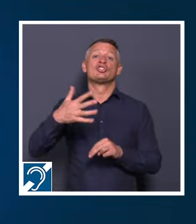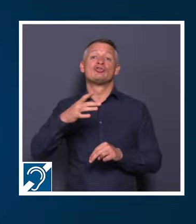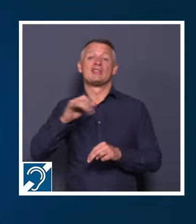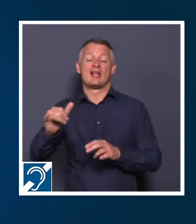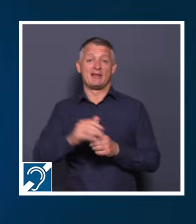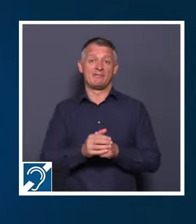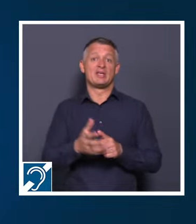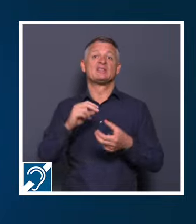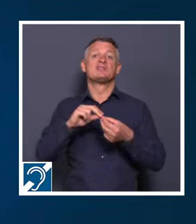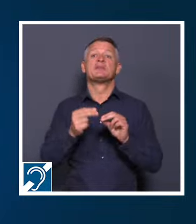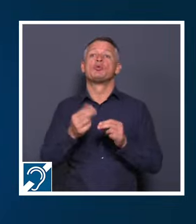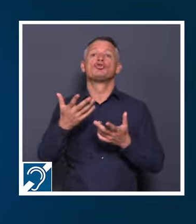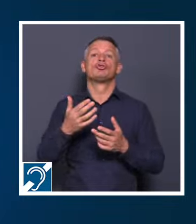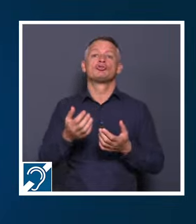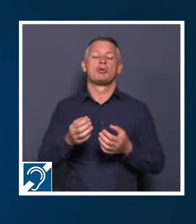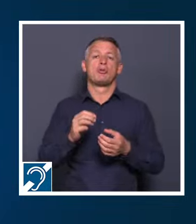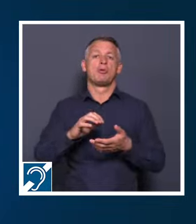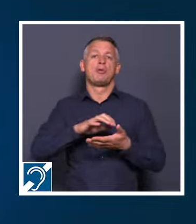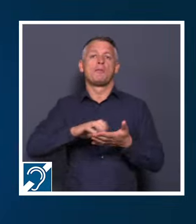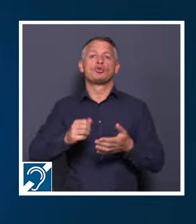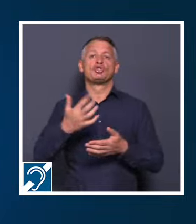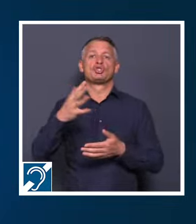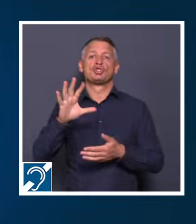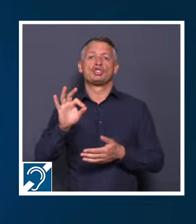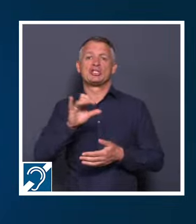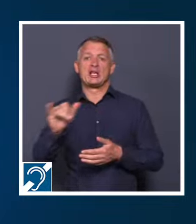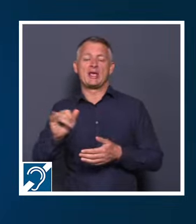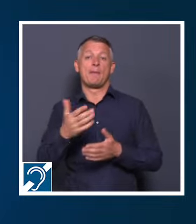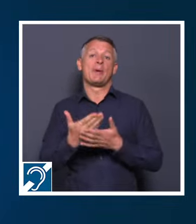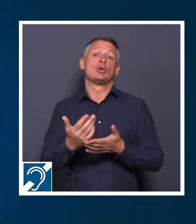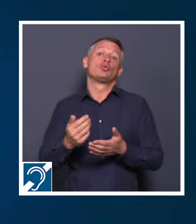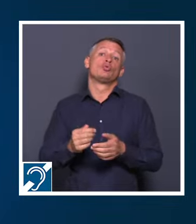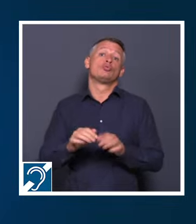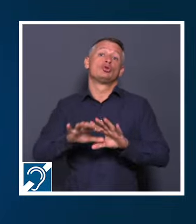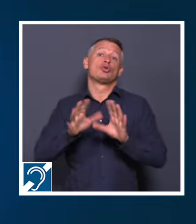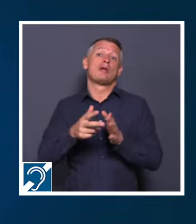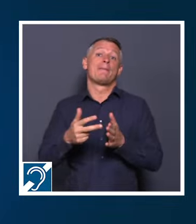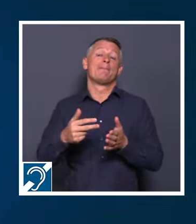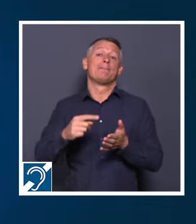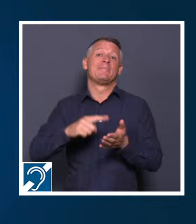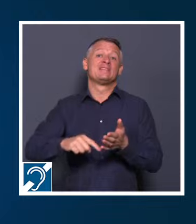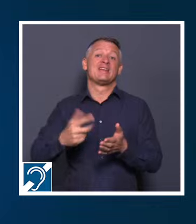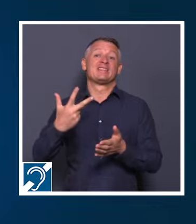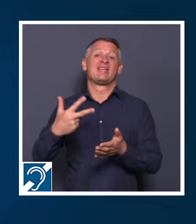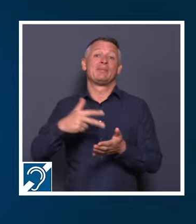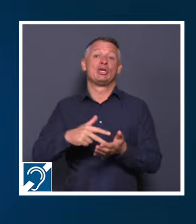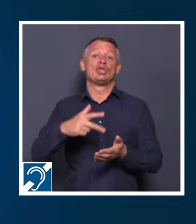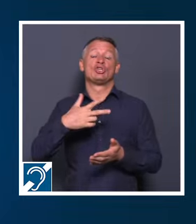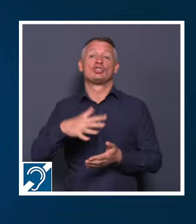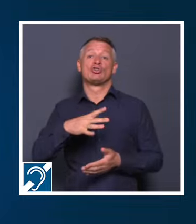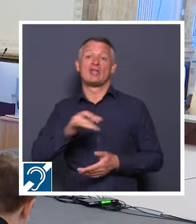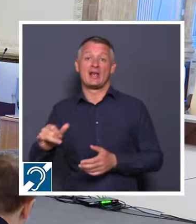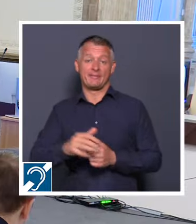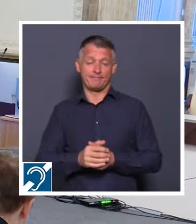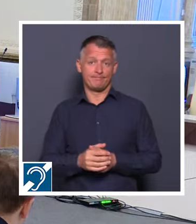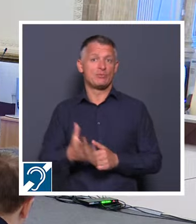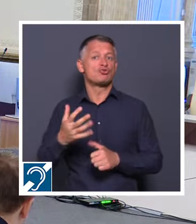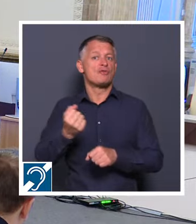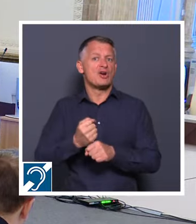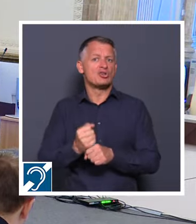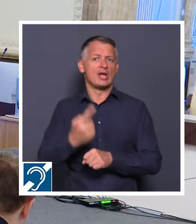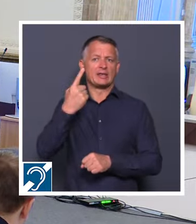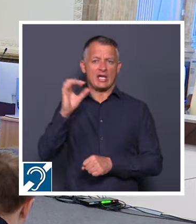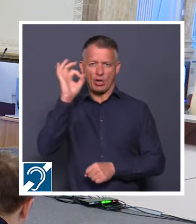de doar 50 de lei pentru o pensie brută de 3.500 de lei, ceea ce face ca de la 1